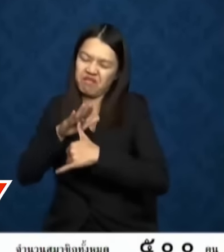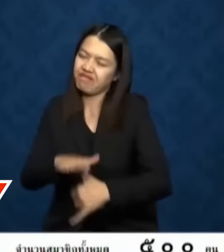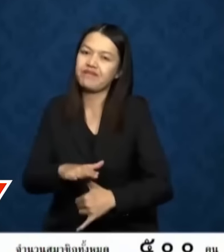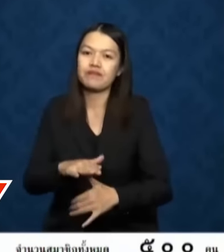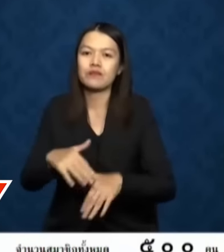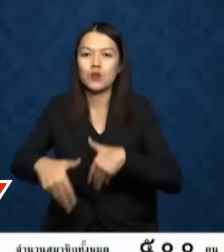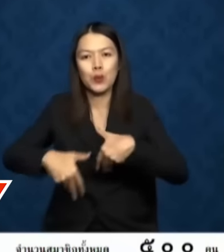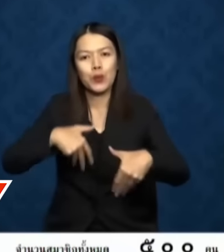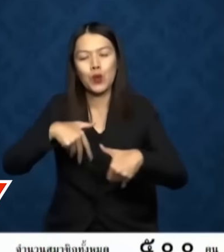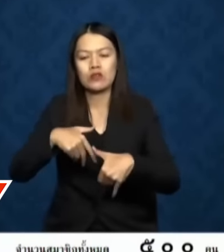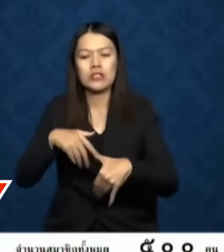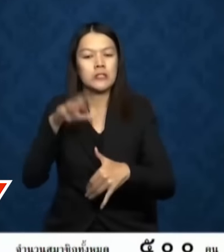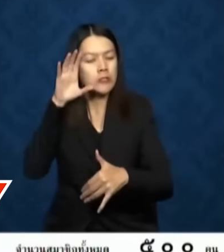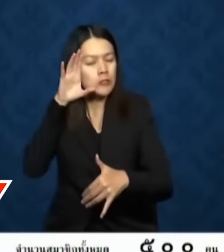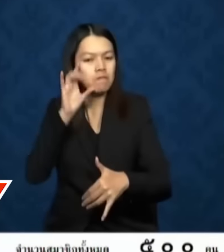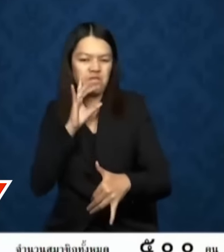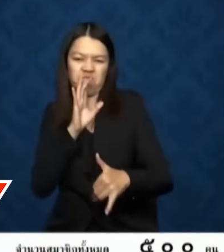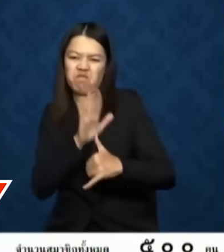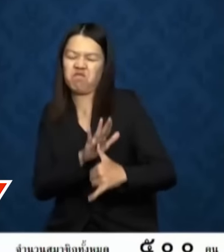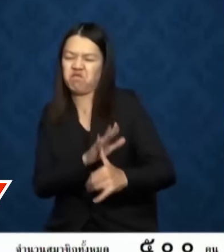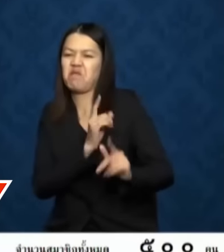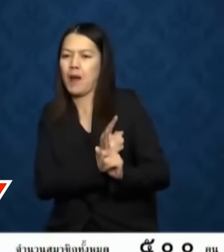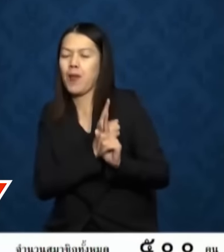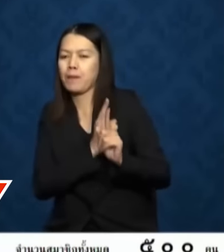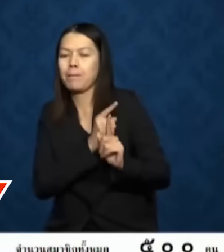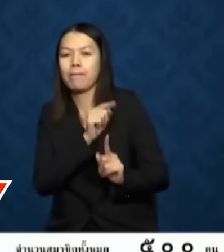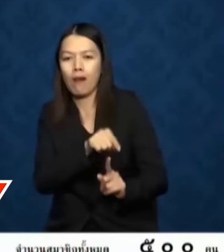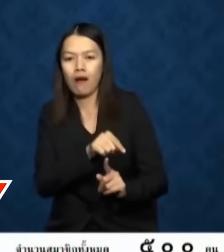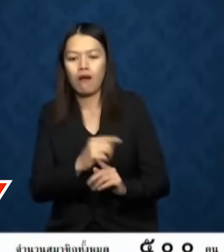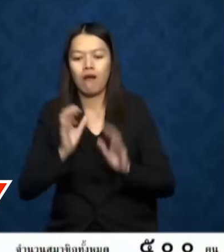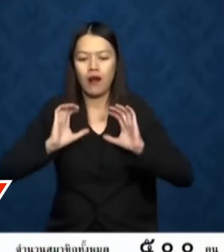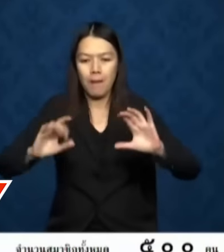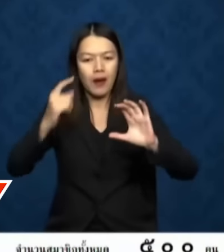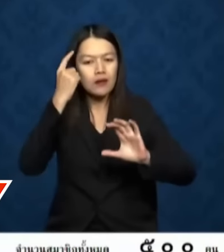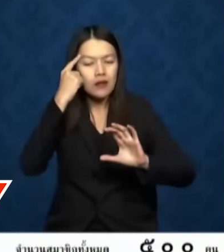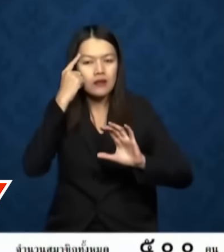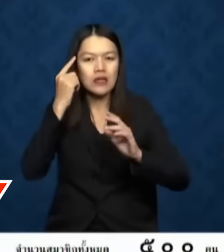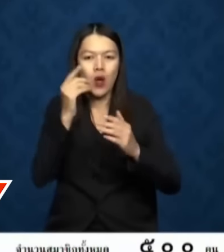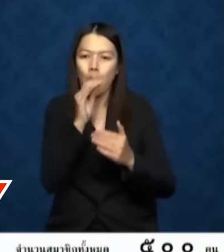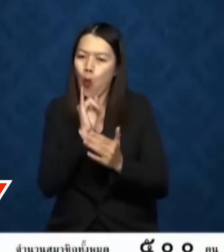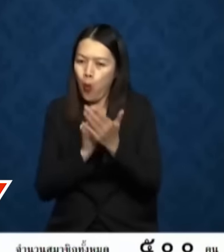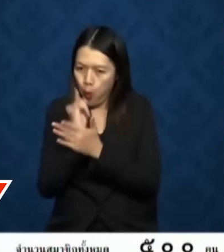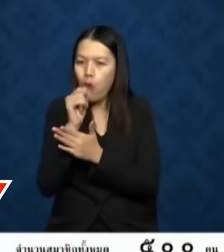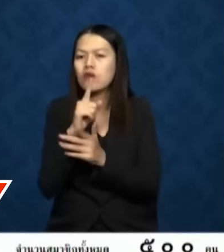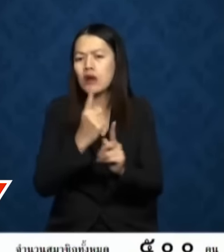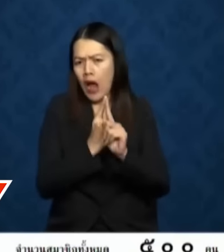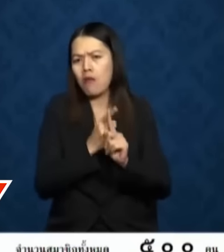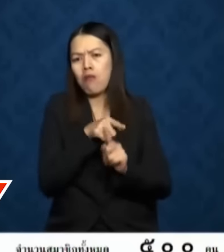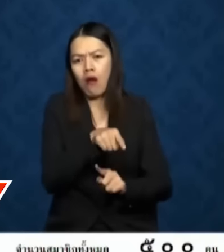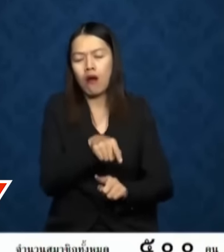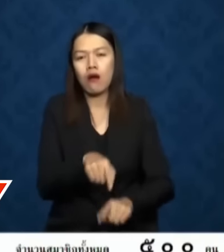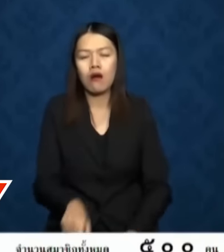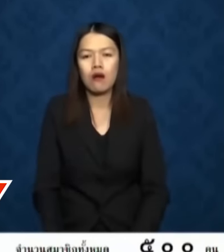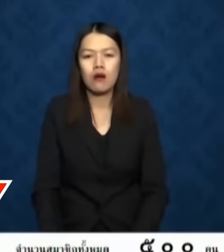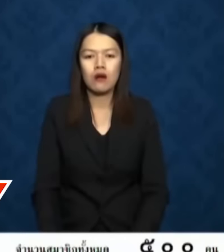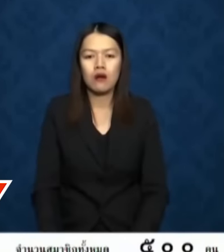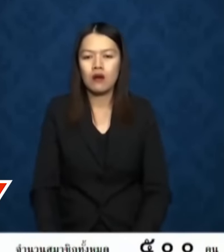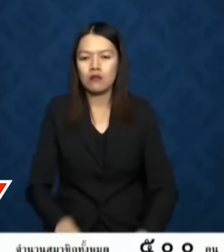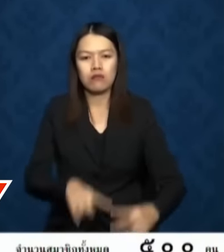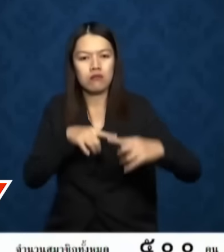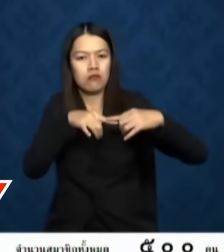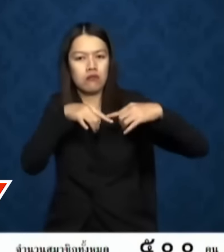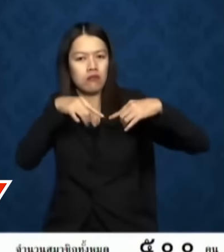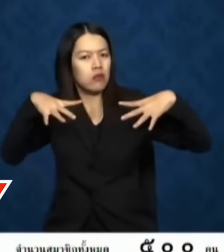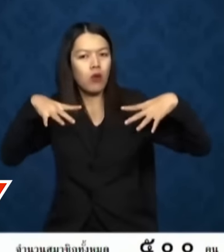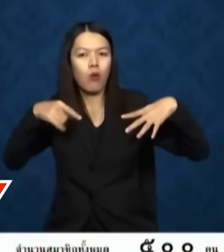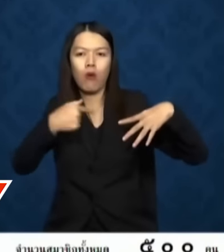นให้เชื่อฟังให้ทำตามในสิ่งที่รัฐเห็นว่าเป็นสิ่งที่ถูกต้องแม้สิ่งเหล่านั้นจะขัดกับหลักนิติ